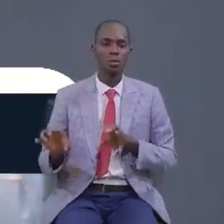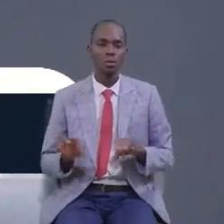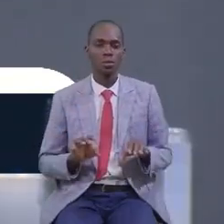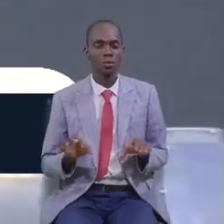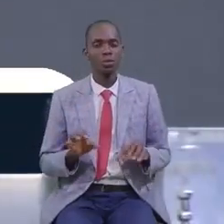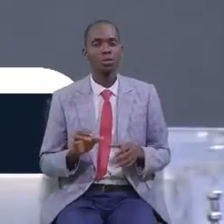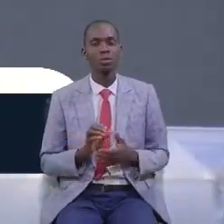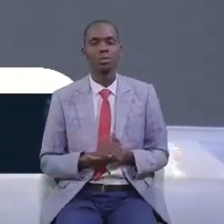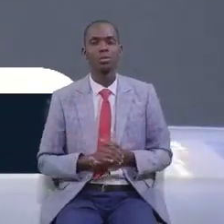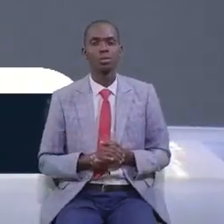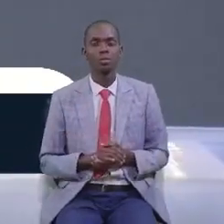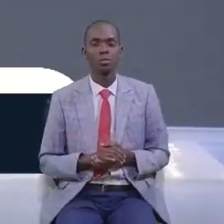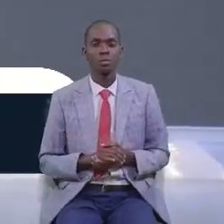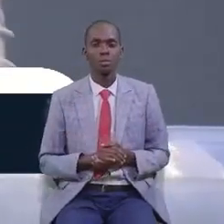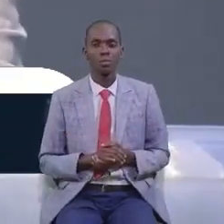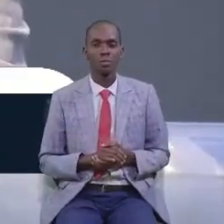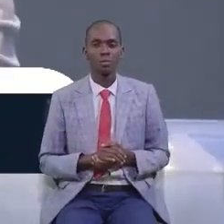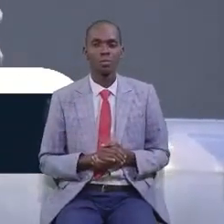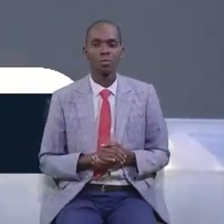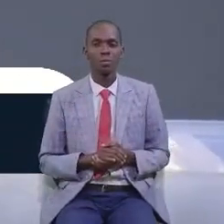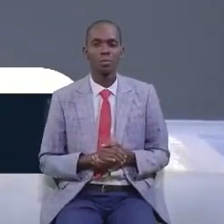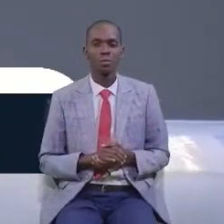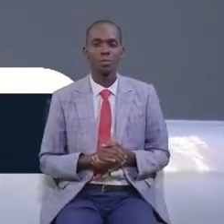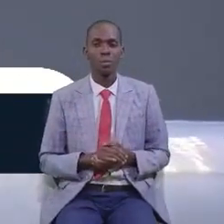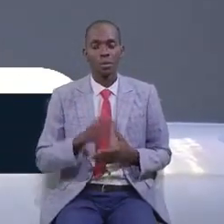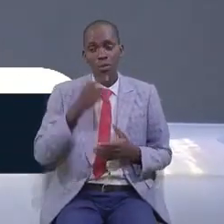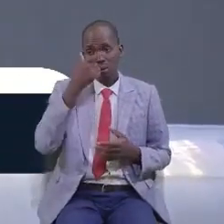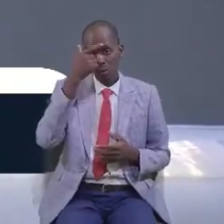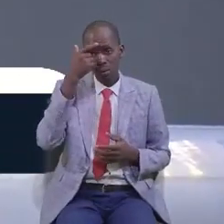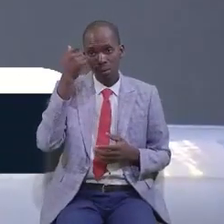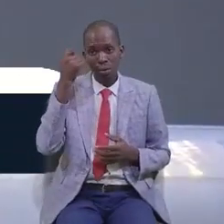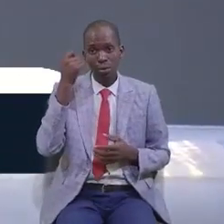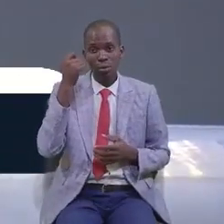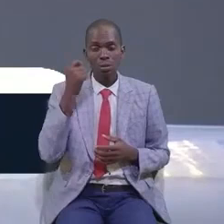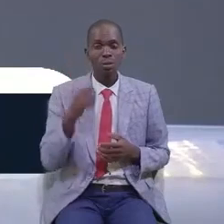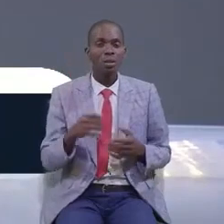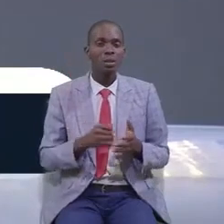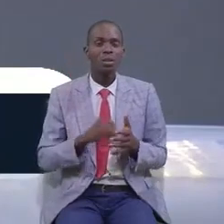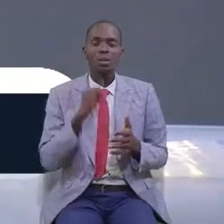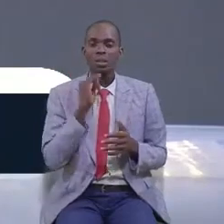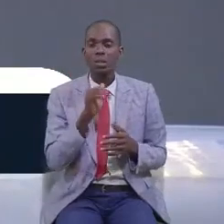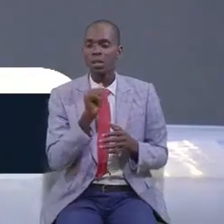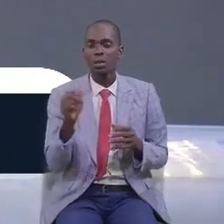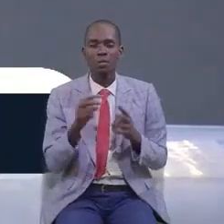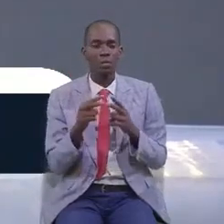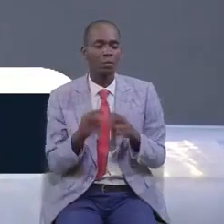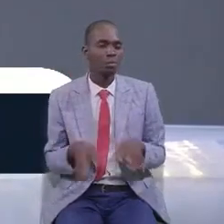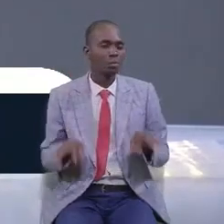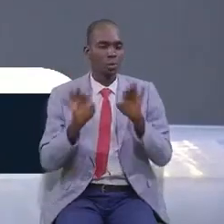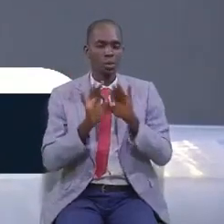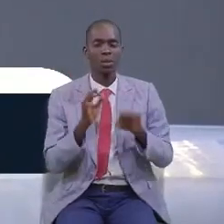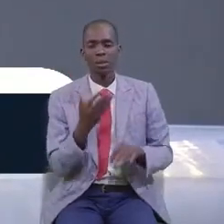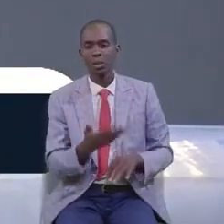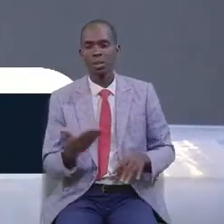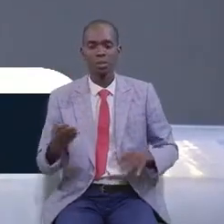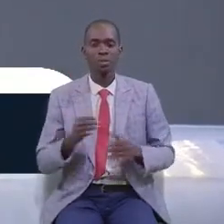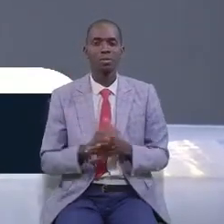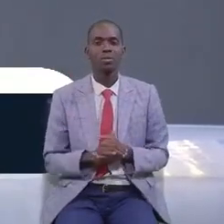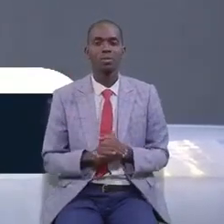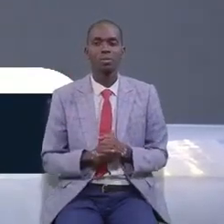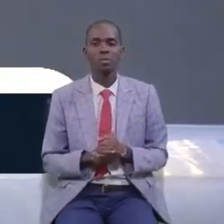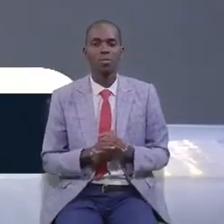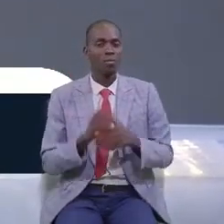చేయు కార్యములకు సంబంధించిన ఆయన క్రియలు బికాజ్ ఇట్స్ ఎన్ ఎసెన్షియల్ థింగ్ అది చాలా